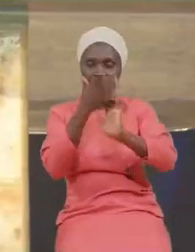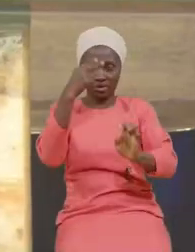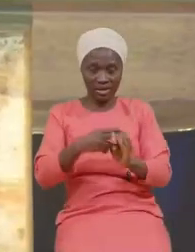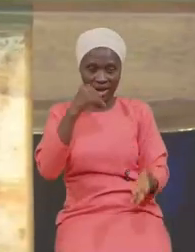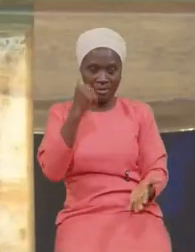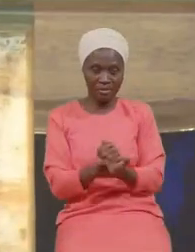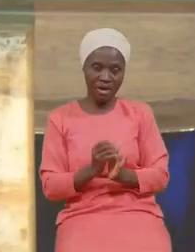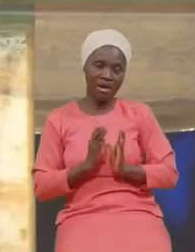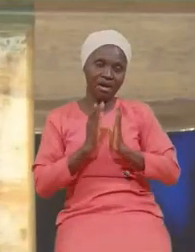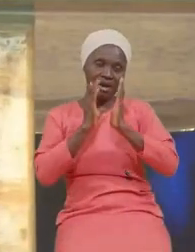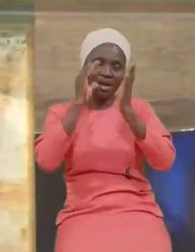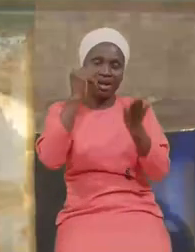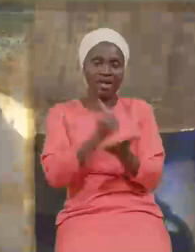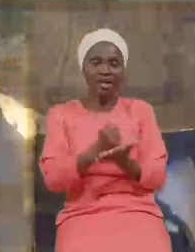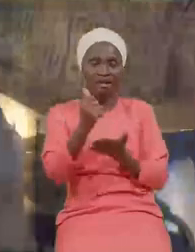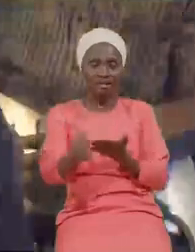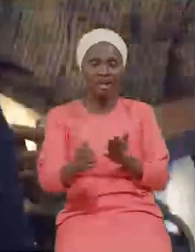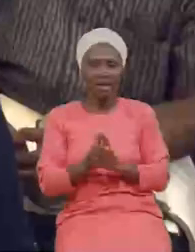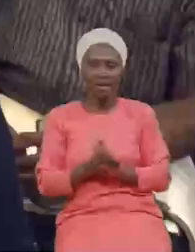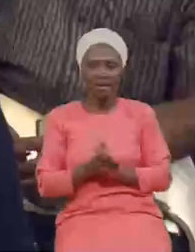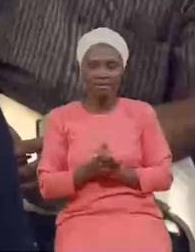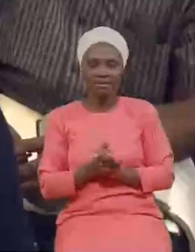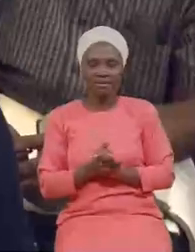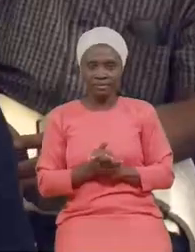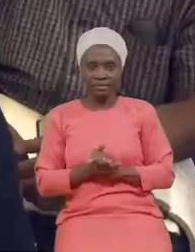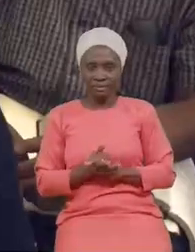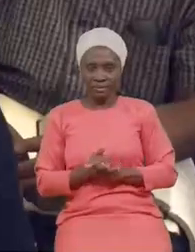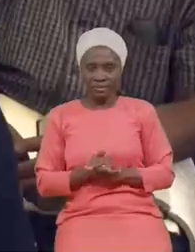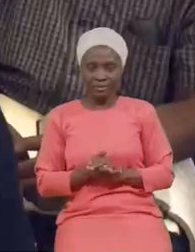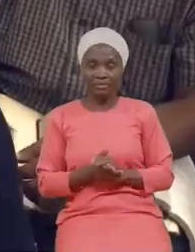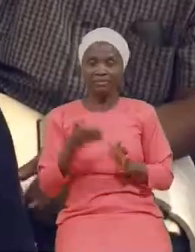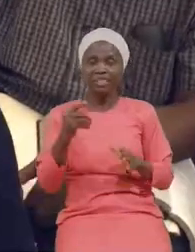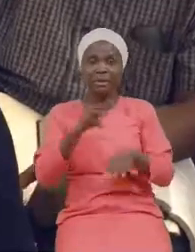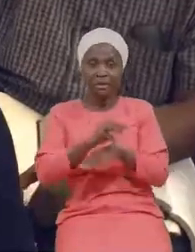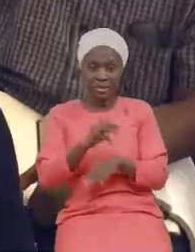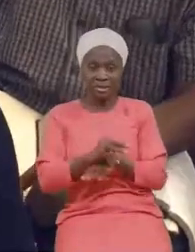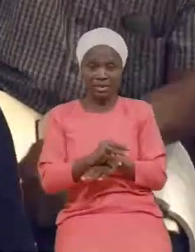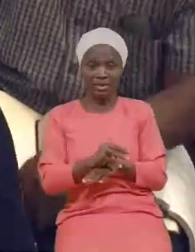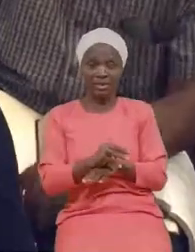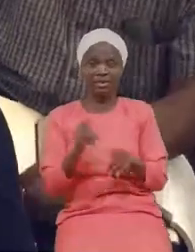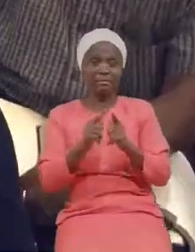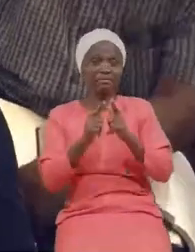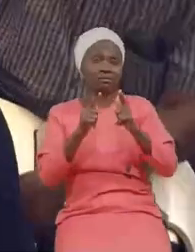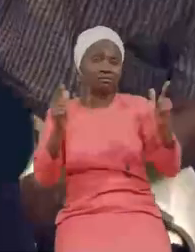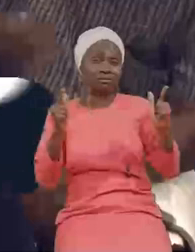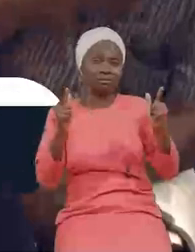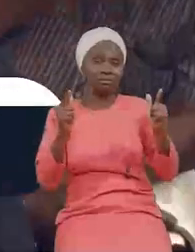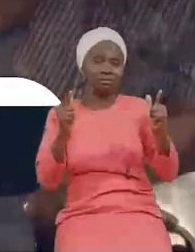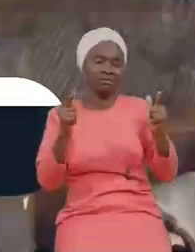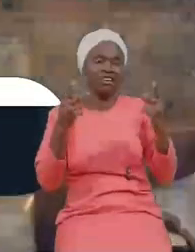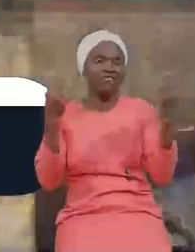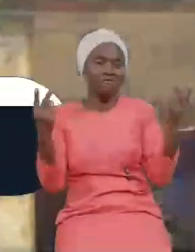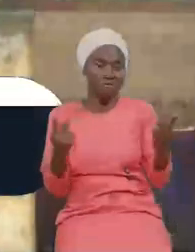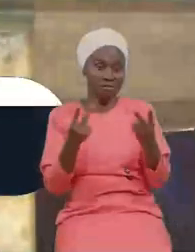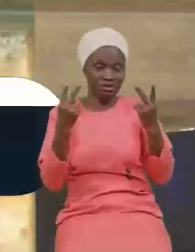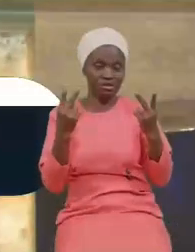j'ai besoin d'un AMEN le message est la Virtua surnaturelle des